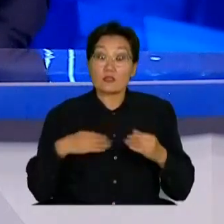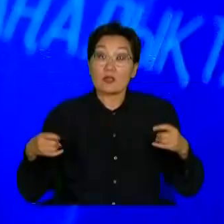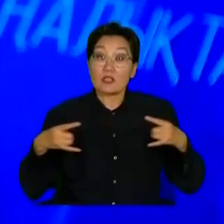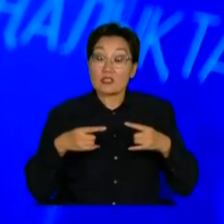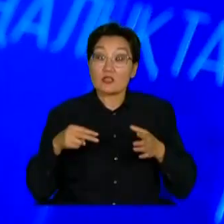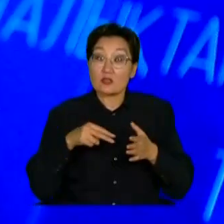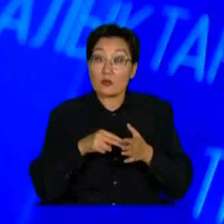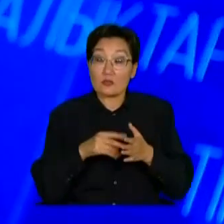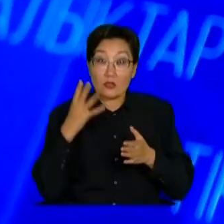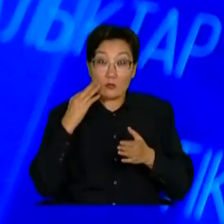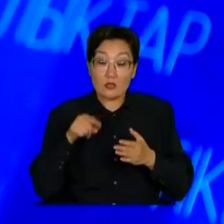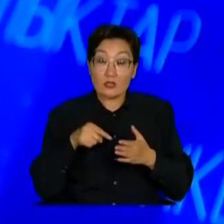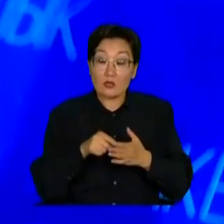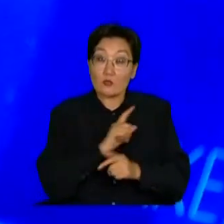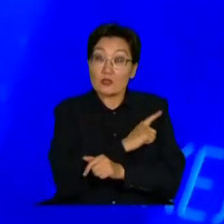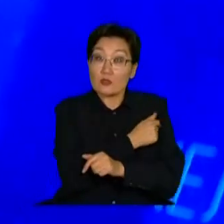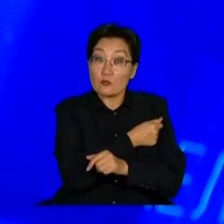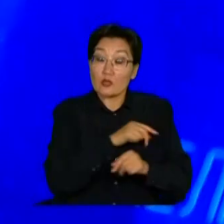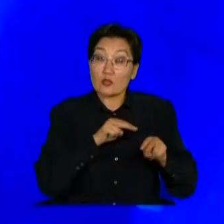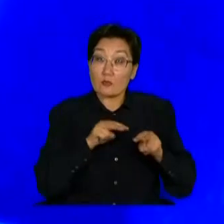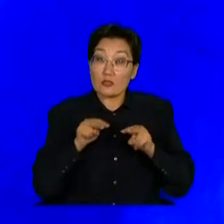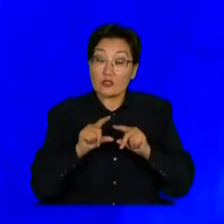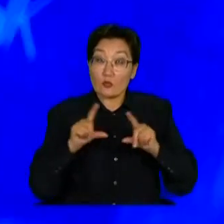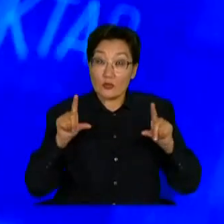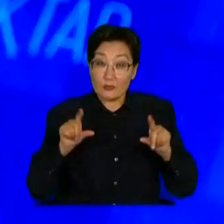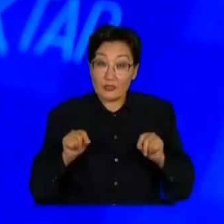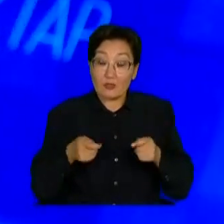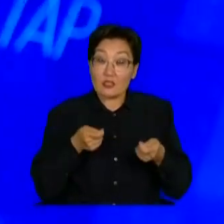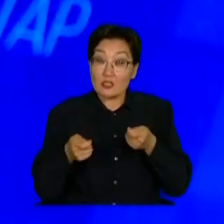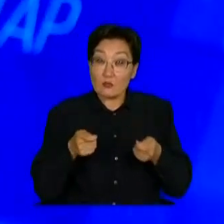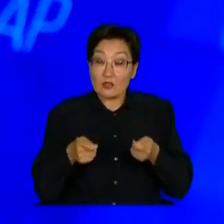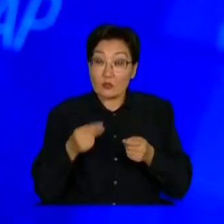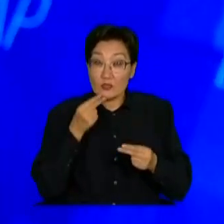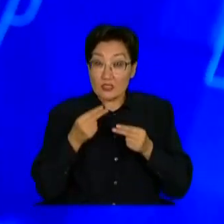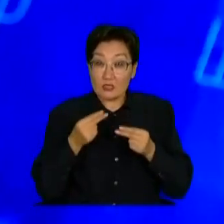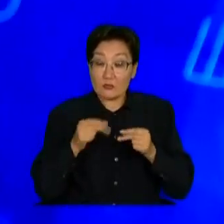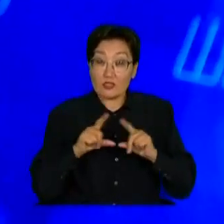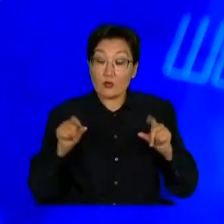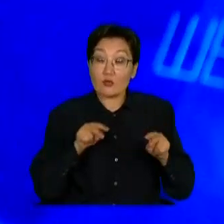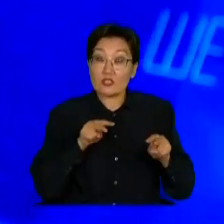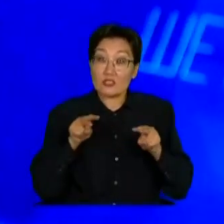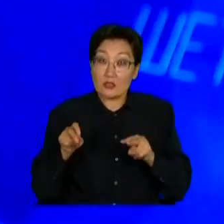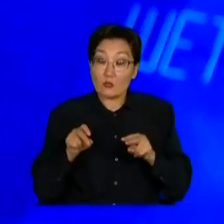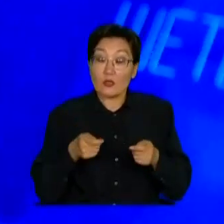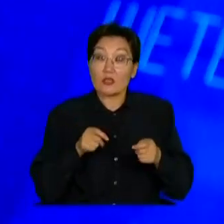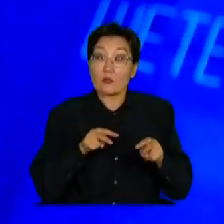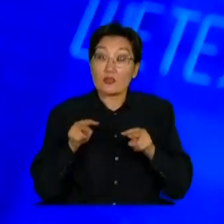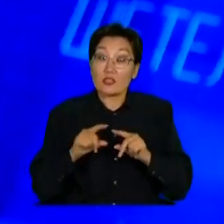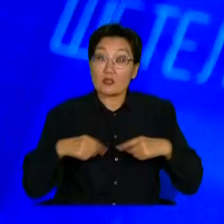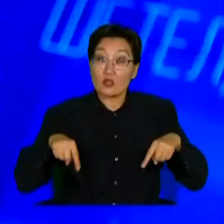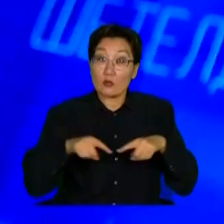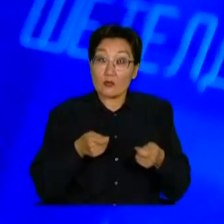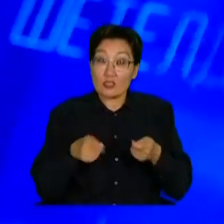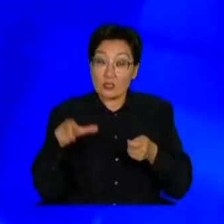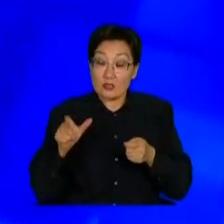тікелей байланысқа Алматы қаласының санитариялық-эпидемиологиялық бақылау департаменті тамақтану нысандарын бақылау және қадағалау бөлімінің басшысы